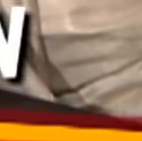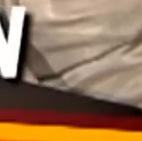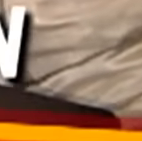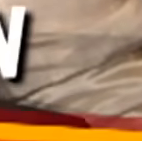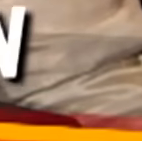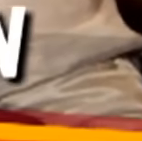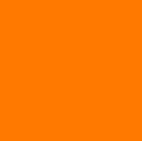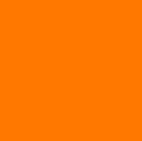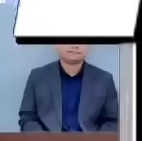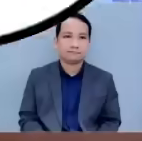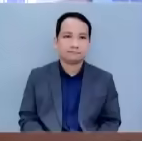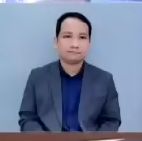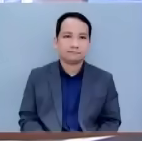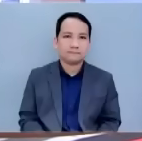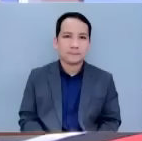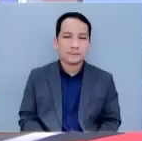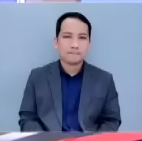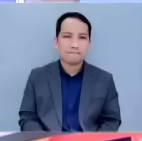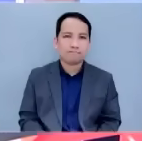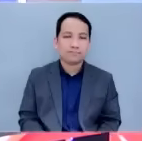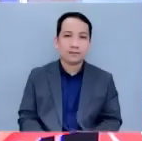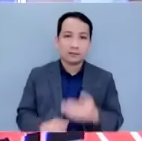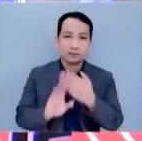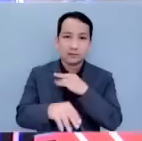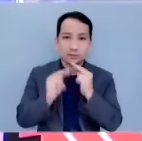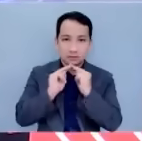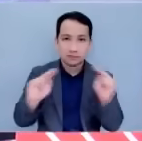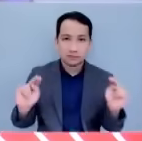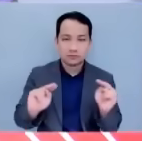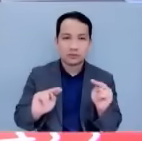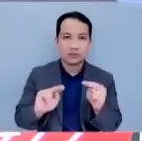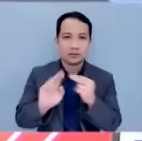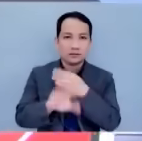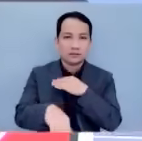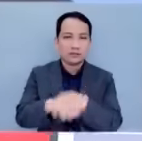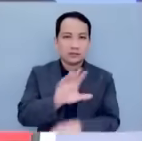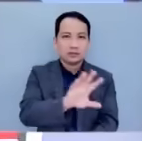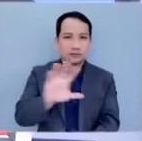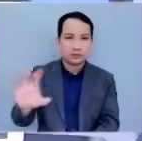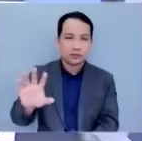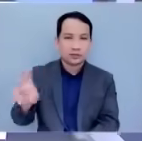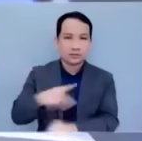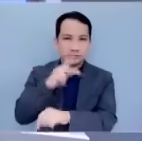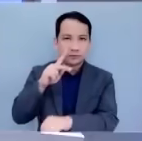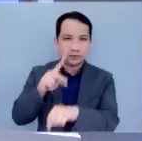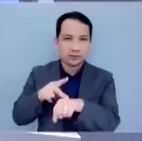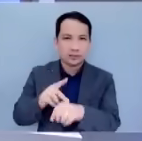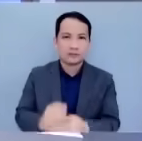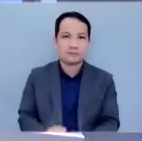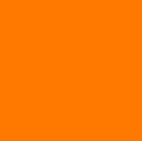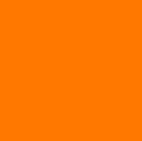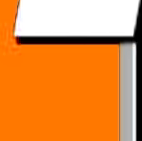Jose. Marami pa kayong mga balitang dapat malaman sa pagbabalik ng Frontline Pilipinas.